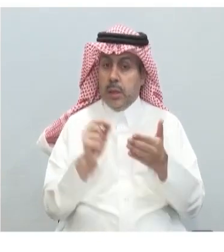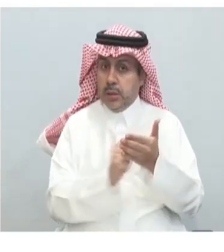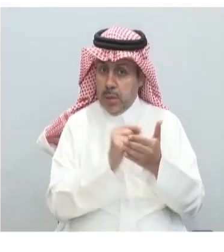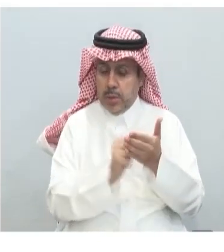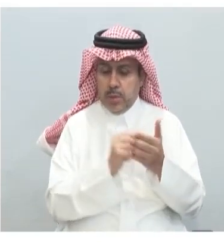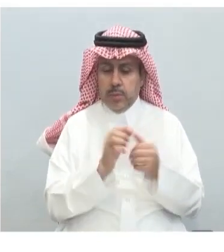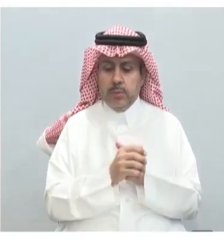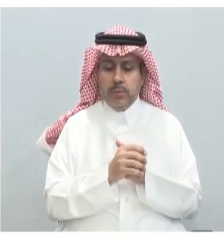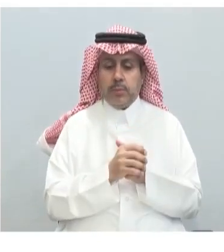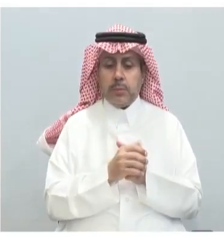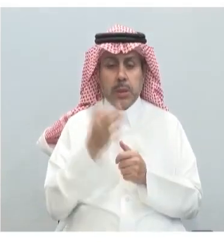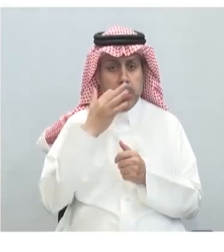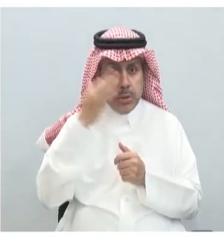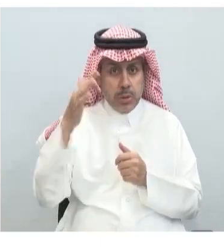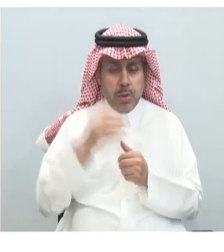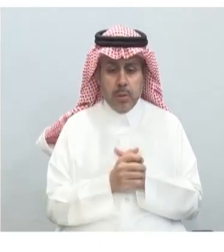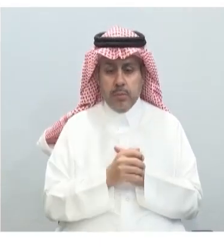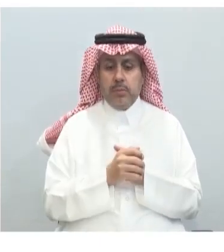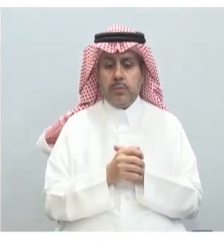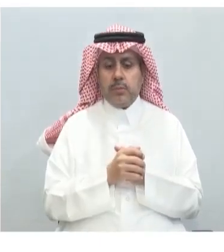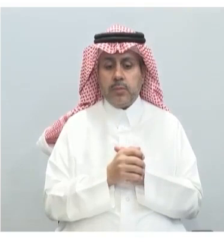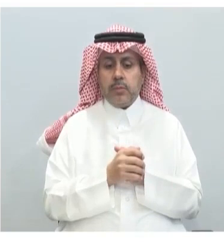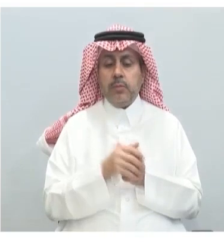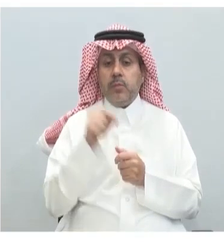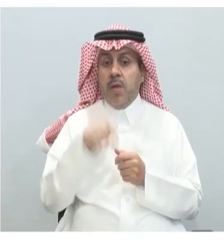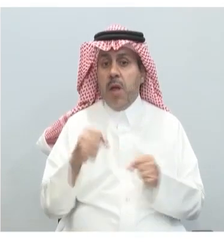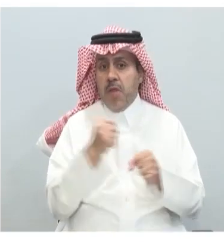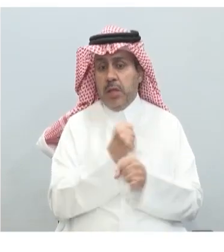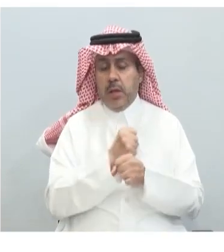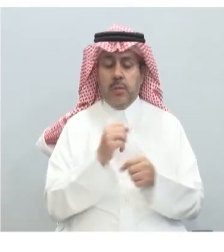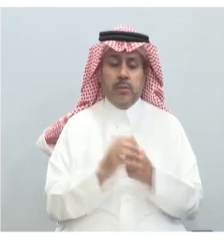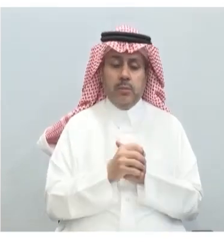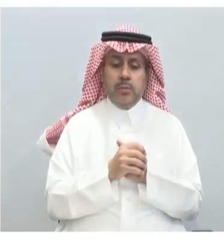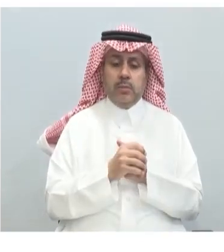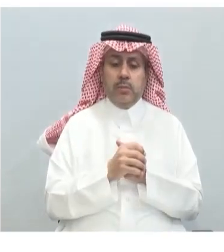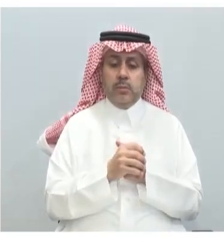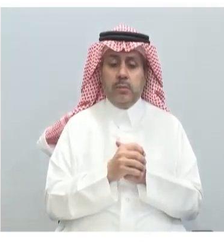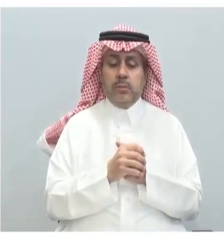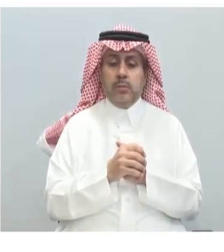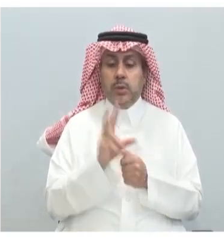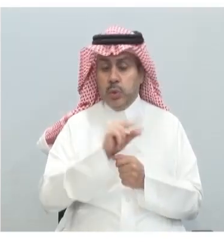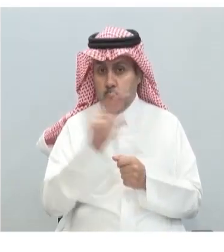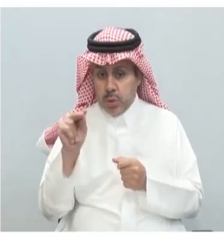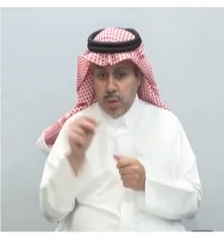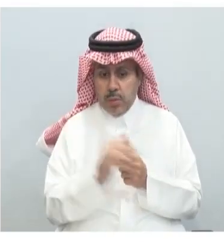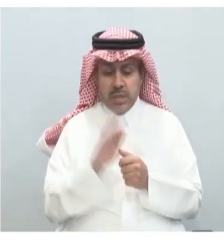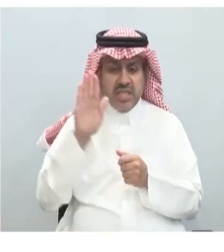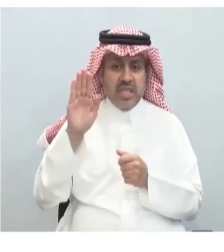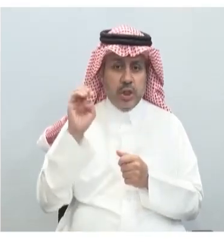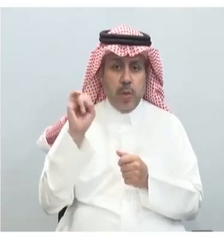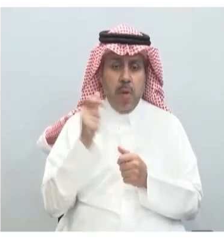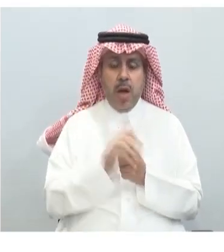كتابتها حتى يسهل للبعض بهذه الطريقه اذا تساوي سيجما حراره التكوين